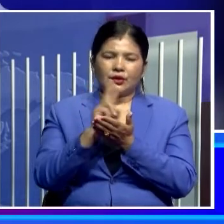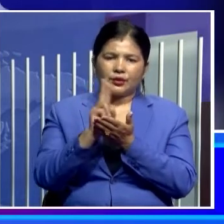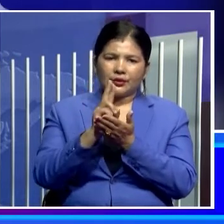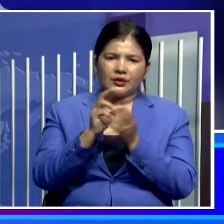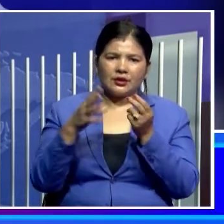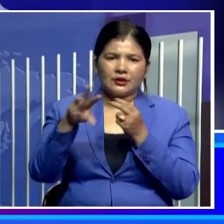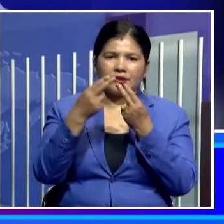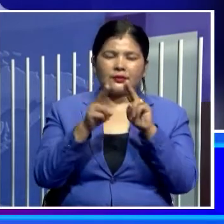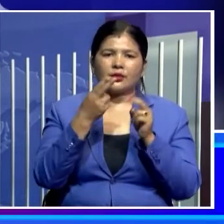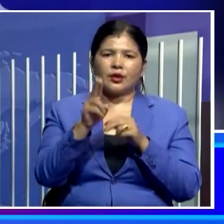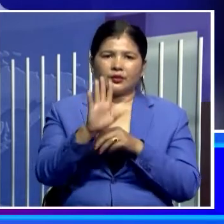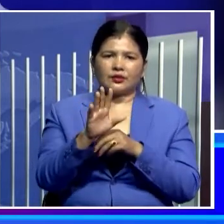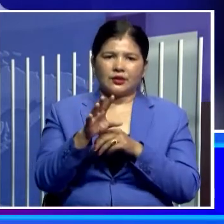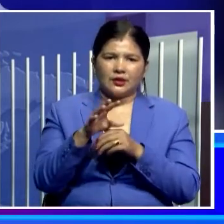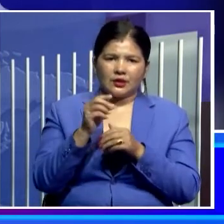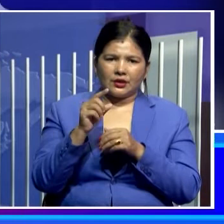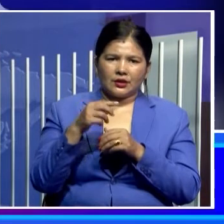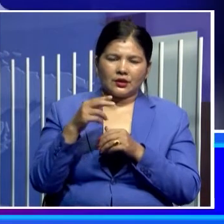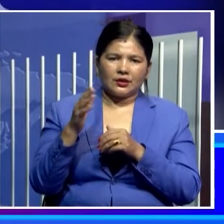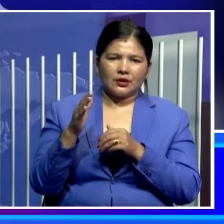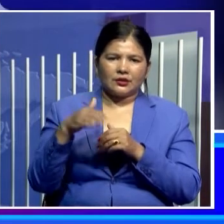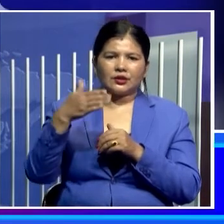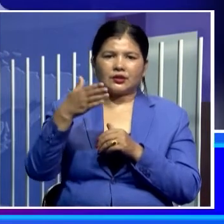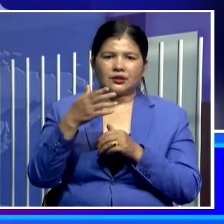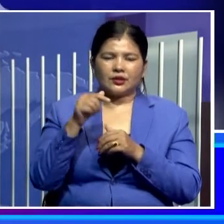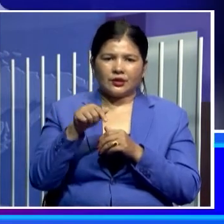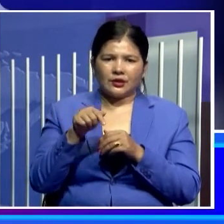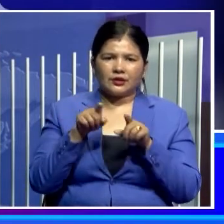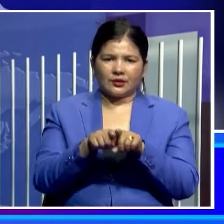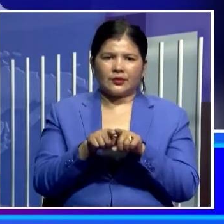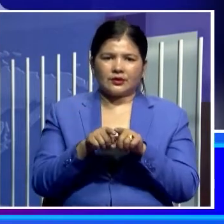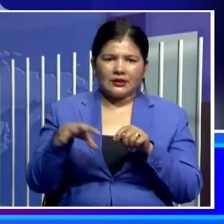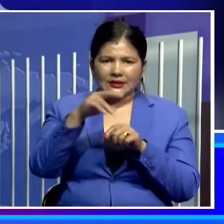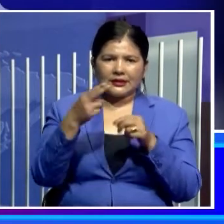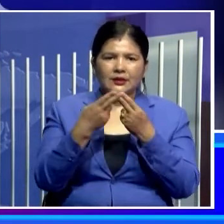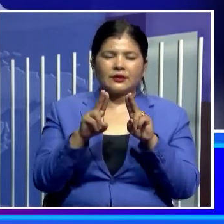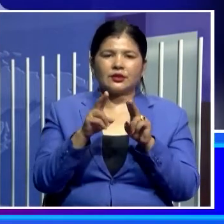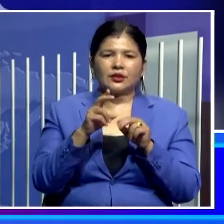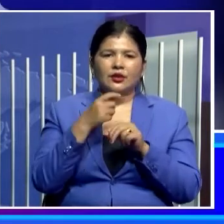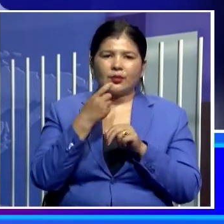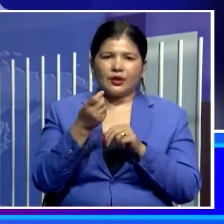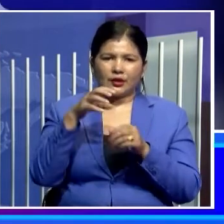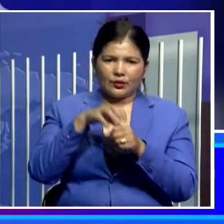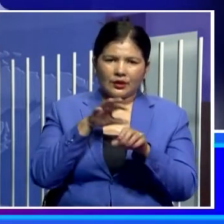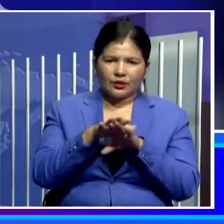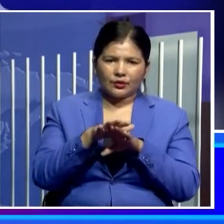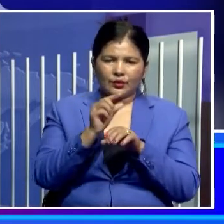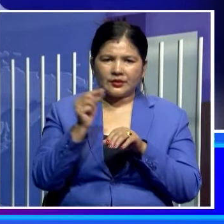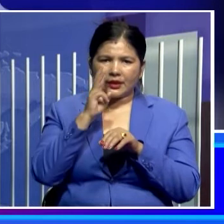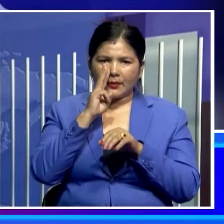छ। पुरुषोत्तमजी, म 67 अहिलेसम्म सार्वजनिक भएका वडाहरूको बारेमा